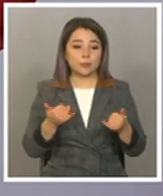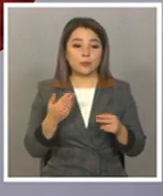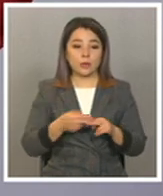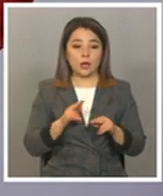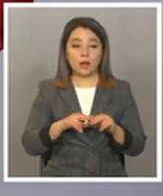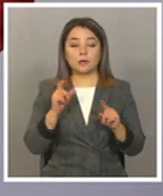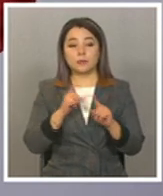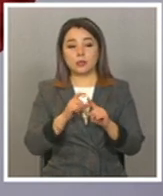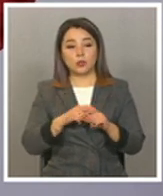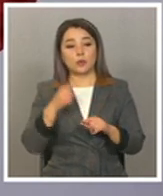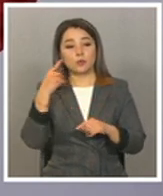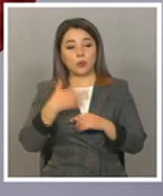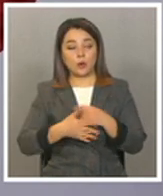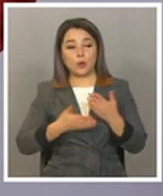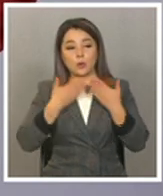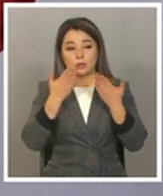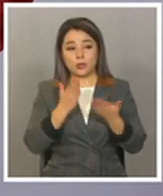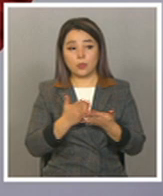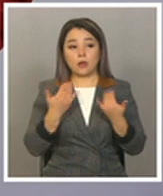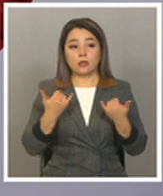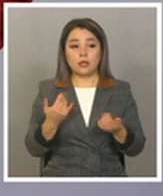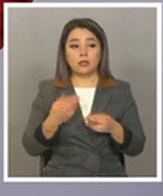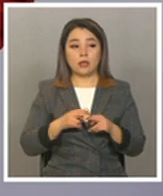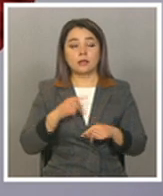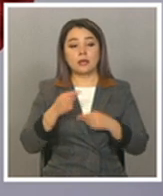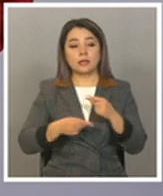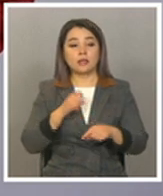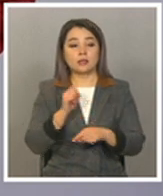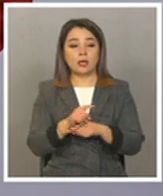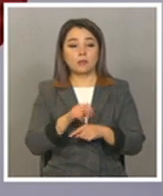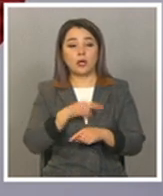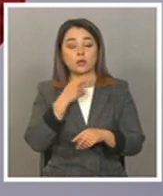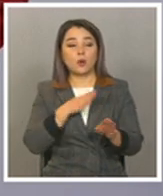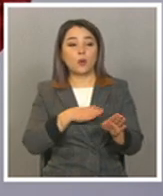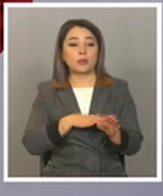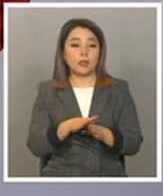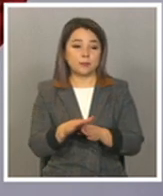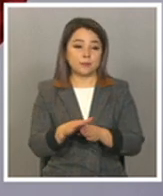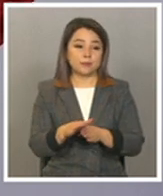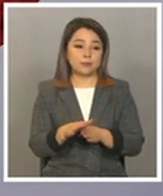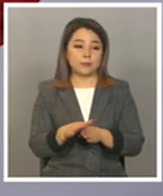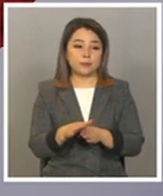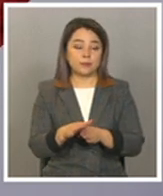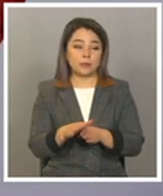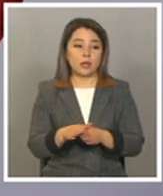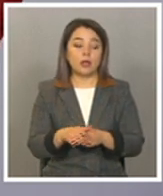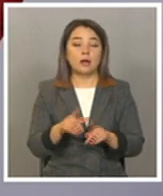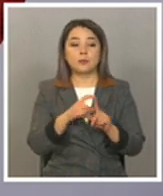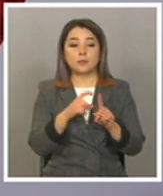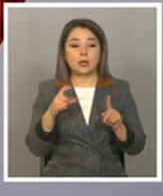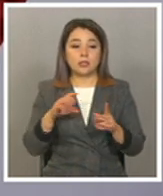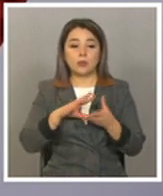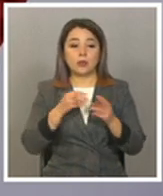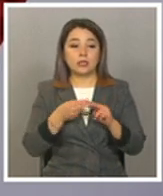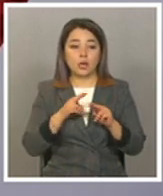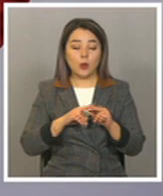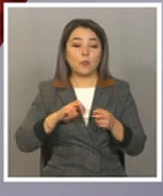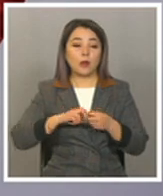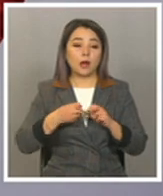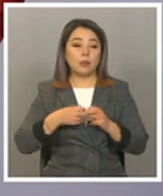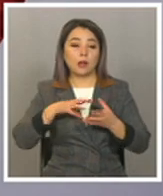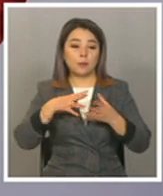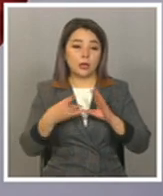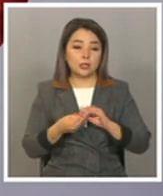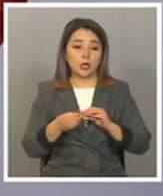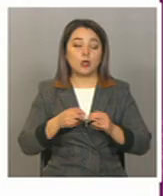мәтінді түсініп оқыдық. Енді келесі тапсырманы орындап, мәтін бойынша проблемалық